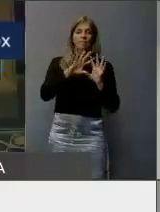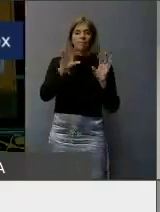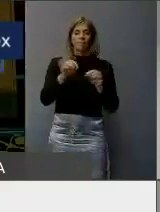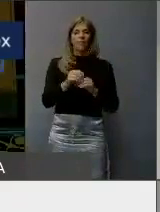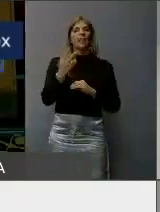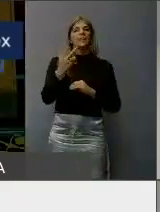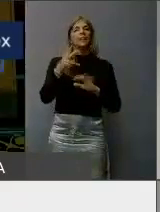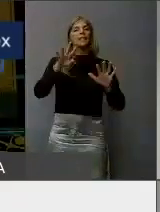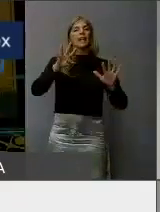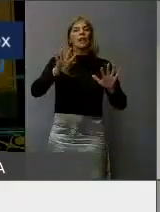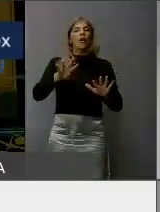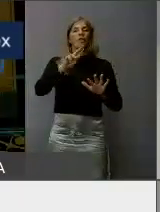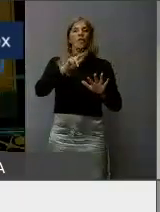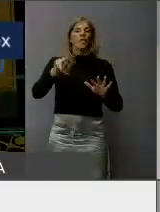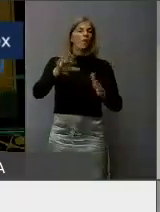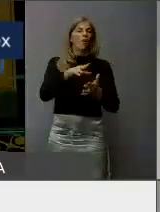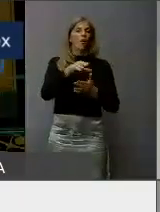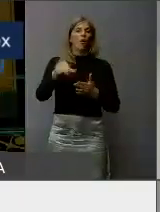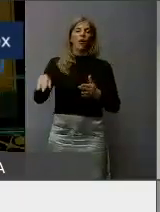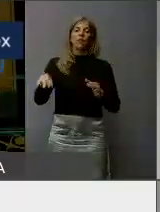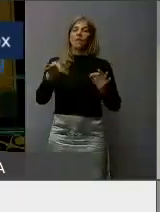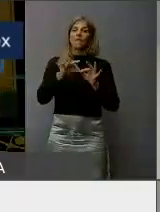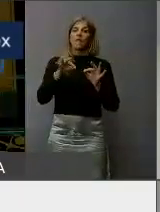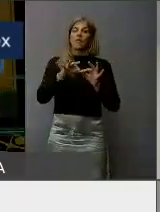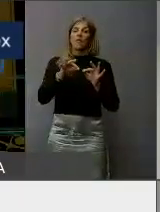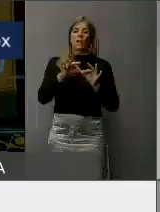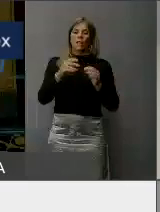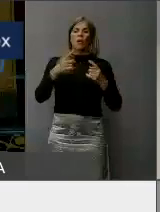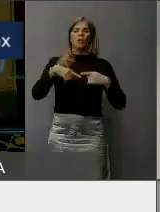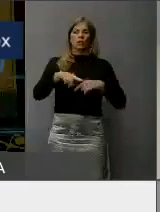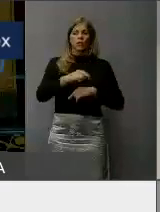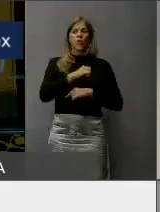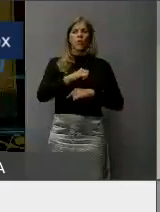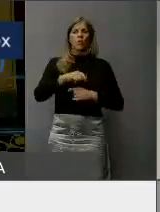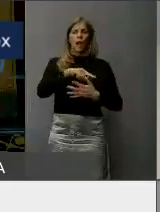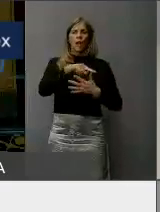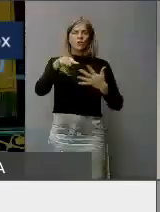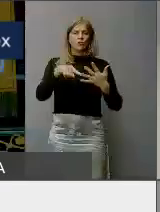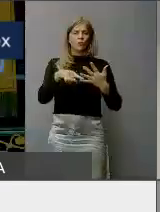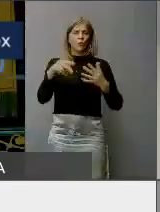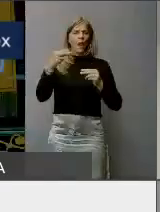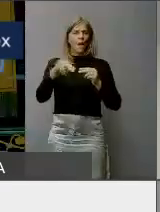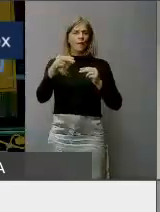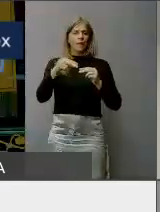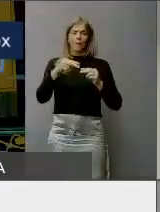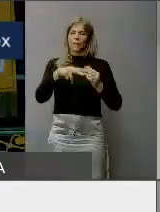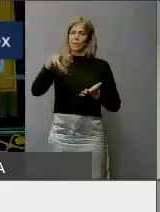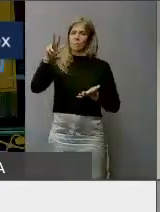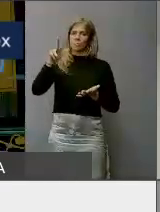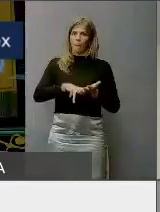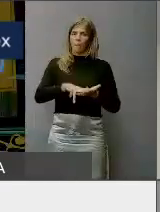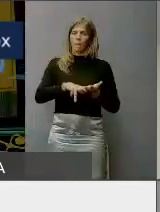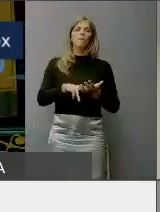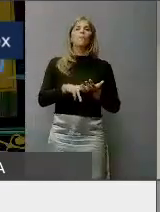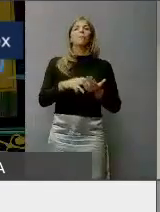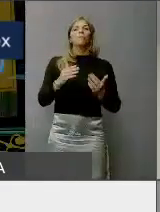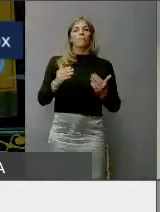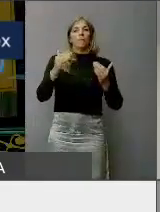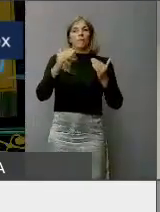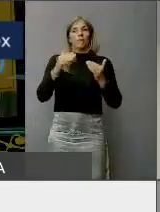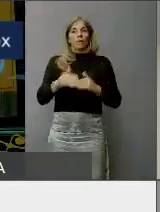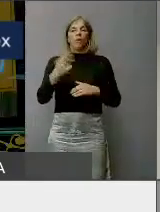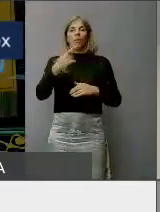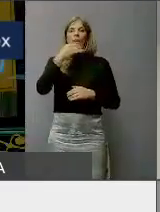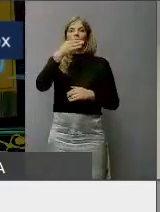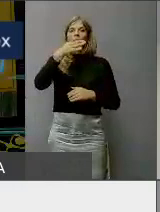nove voti favorevoli il consiglio comunale approva tutti e cinque gli emendamenti andiamo ora in dichiarazione di voto invito i colleghi che lo